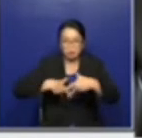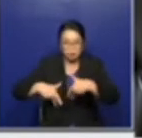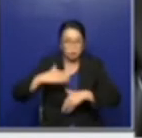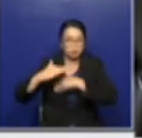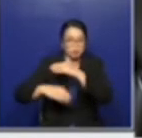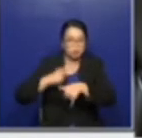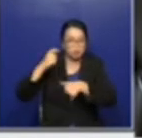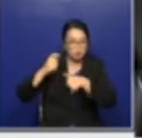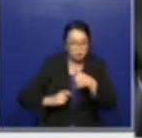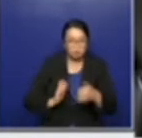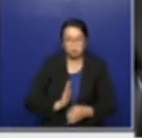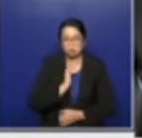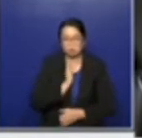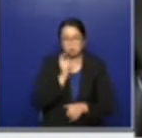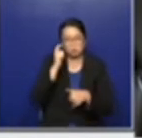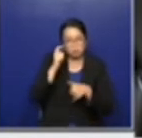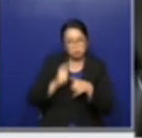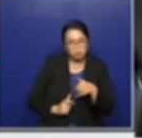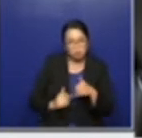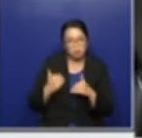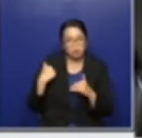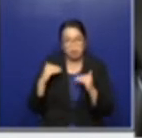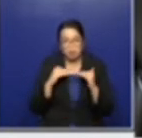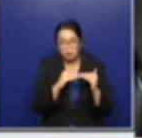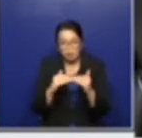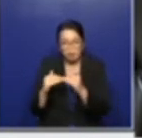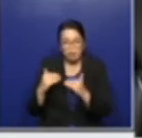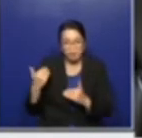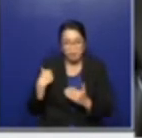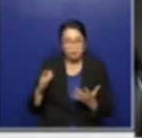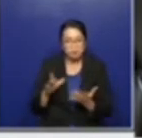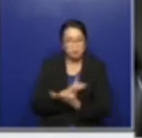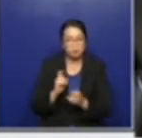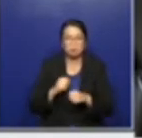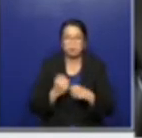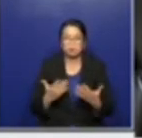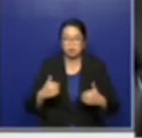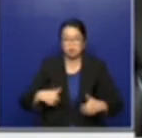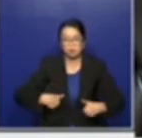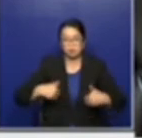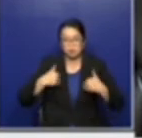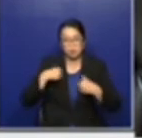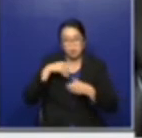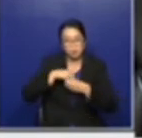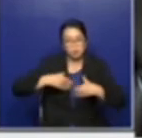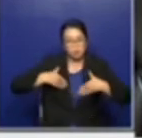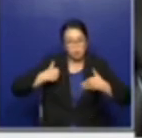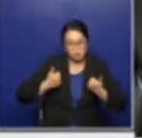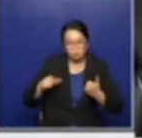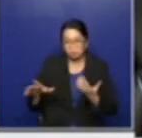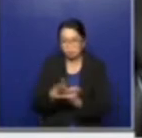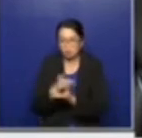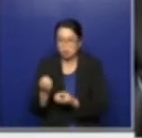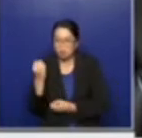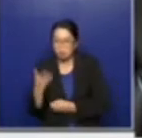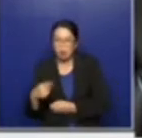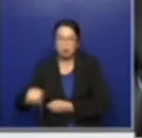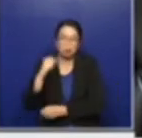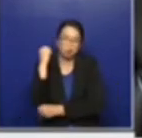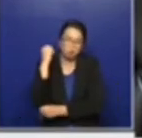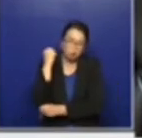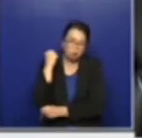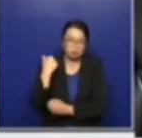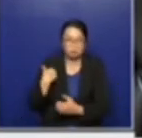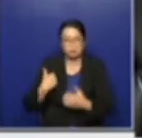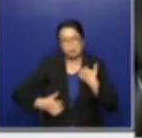างศักดิ์ศรีความเป็นมนุษย์นั้นเนี่ยสังคมอีกสังคมหนึ่งอยู่ยังมีความสุขอีกสังคมส่วนใหญ่มีแต่ความทุ